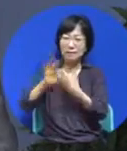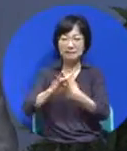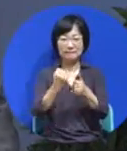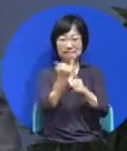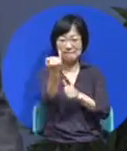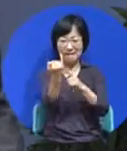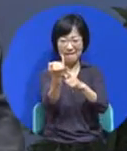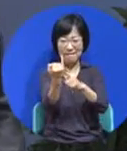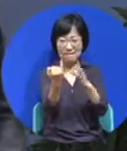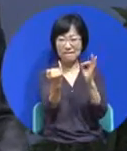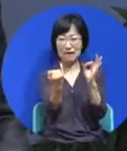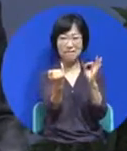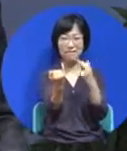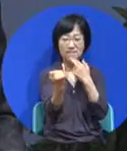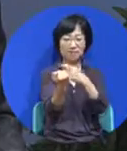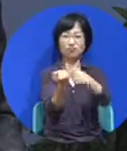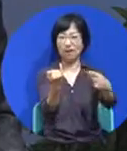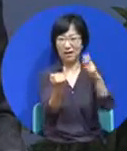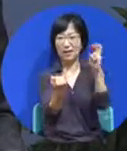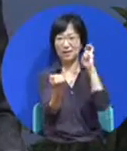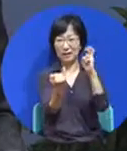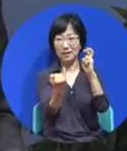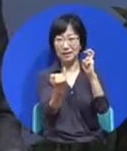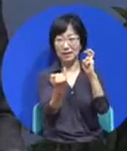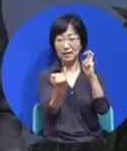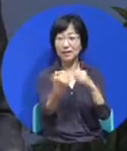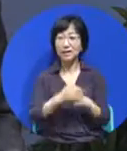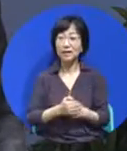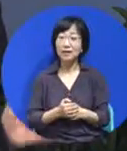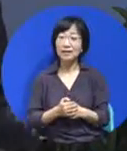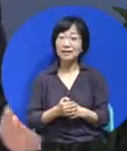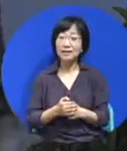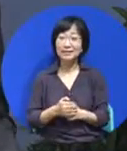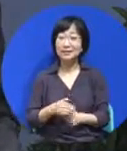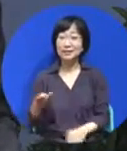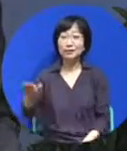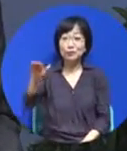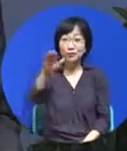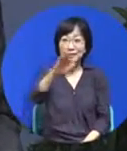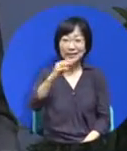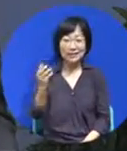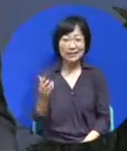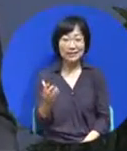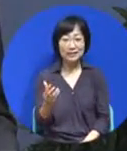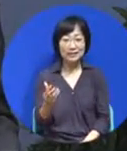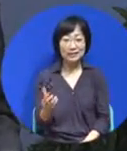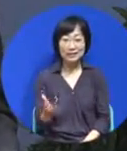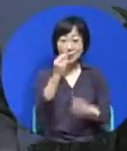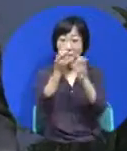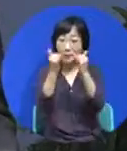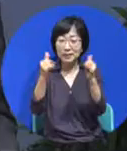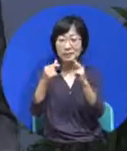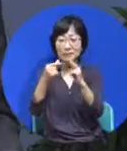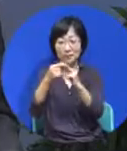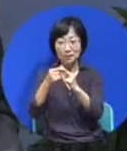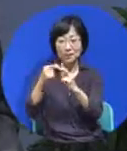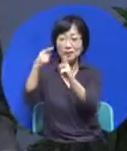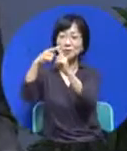wife alone. He probably would have killed her. 여러분, 우리 교회가 우리 성도가 앞장서서 사람 살리고 교회